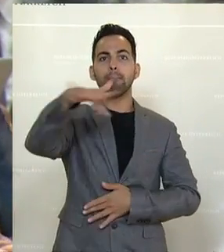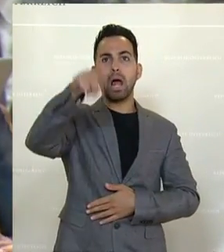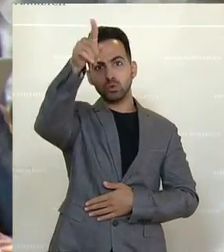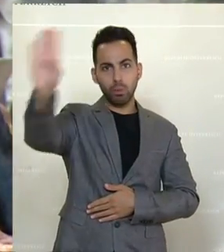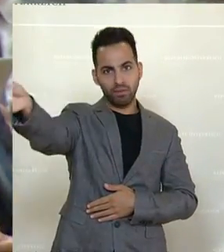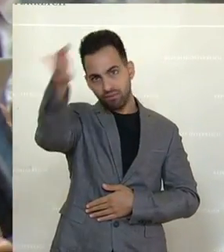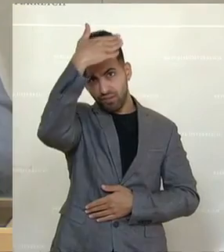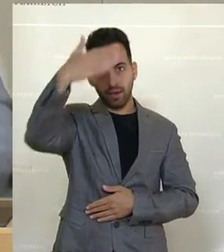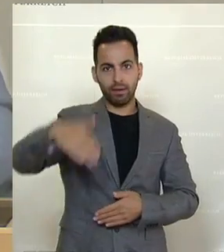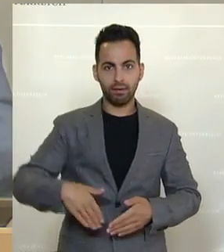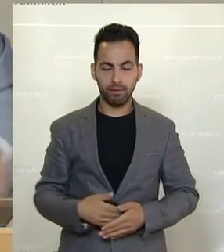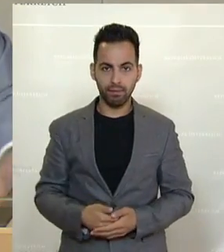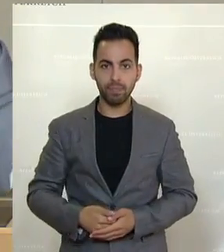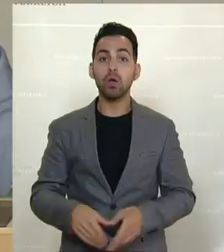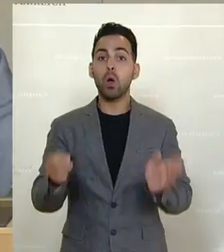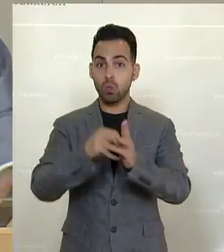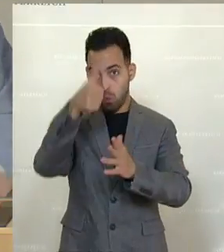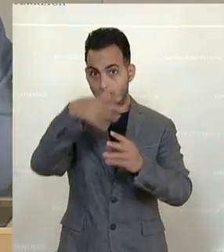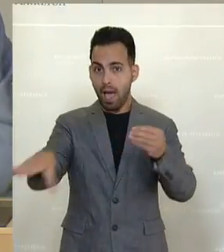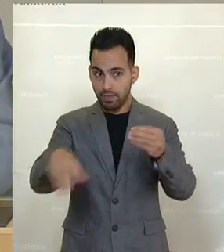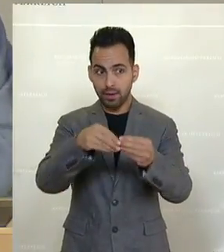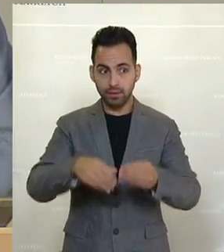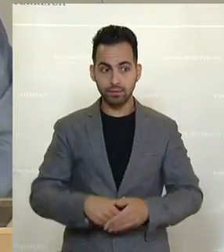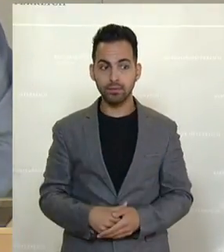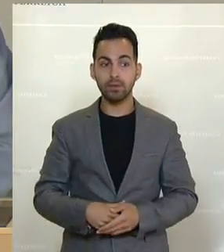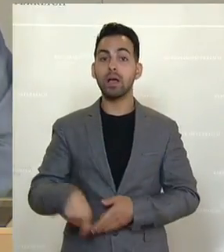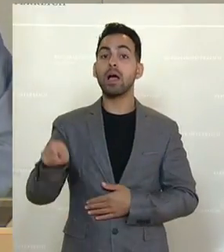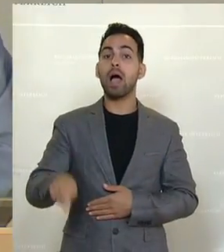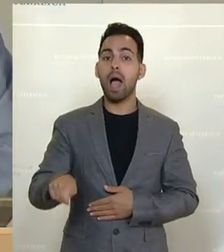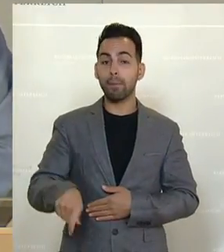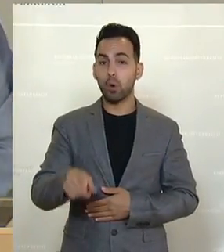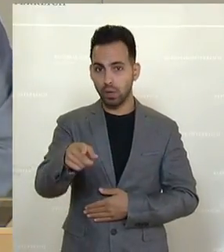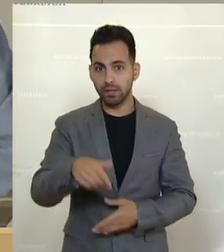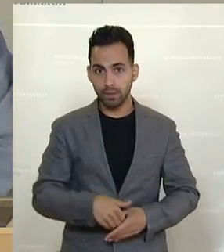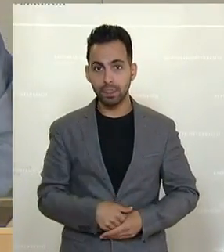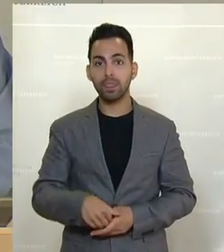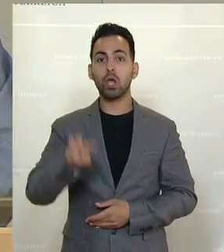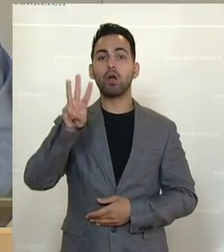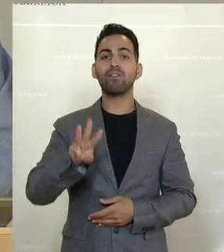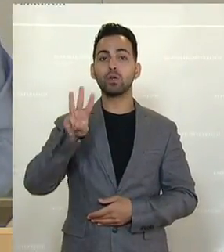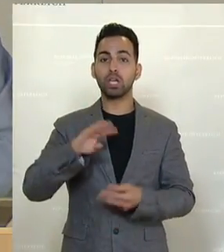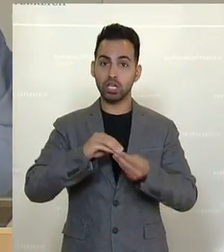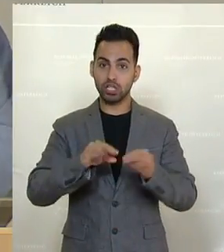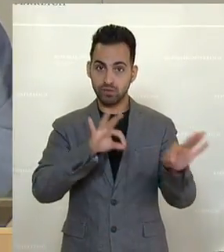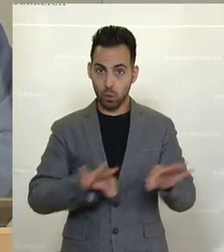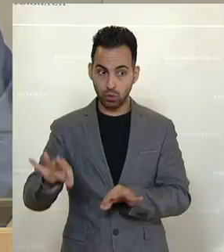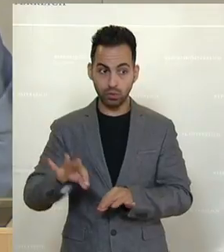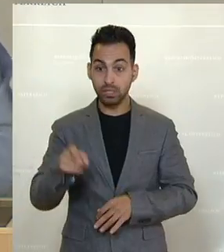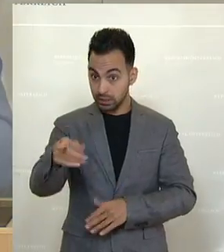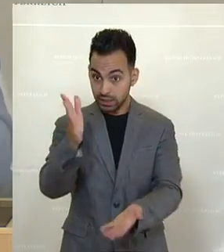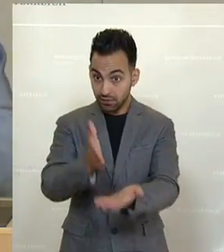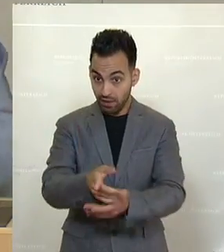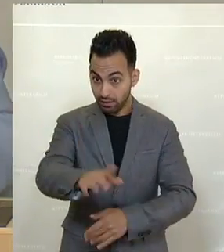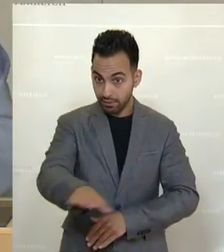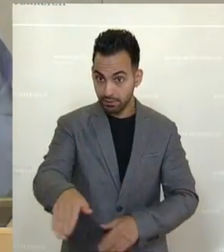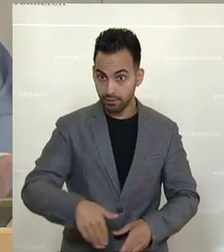räumen. Und noch etwas. Abgeordneter Möginger zur Geschäftsordnung. Sie sind fertig.